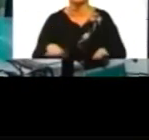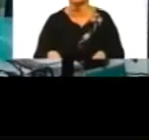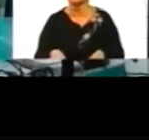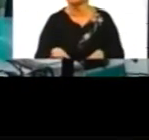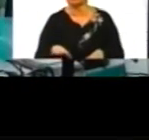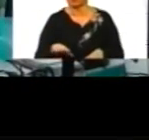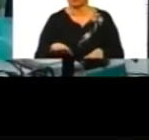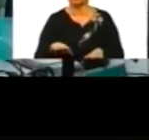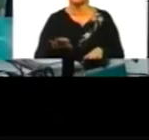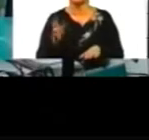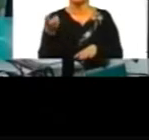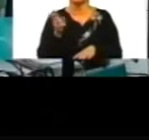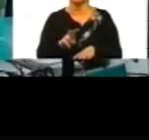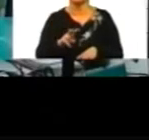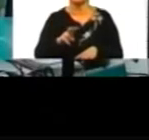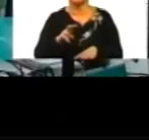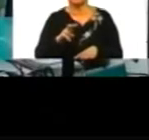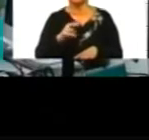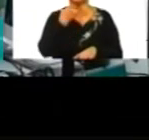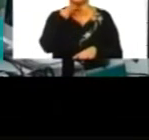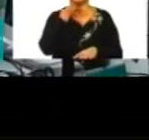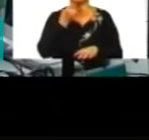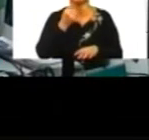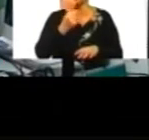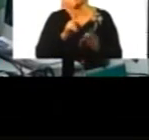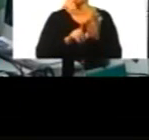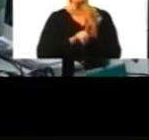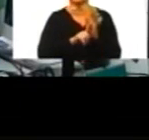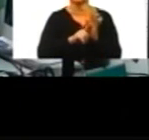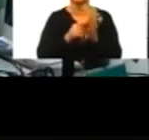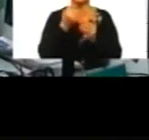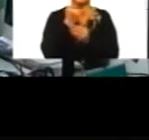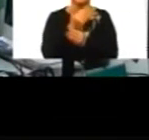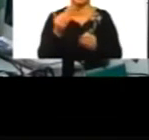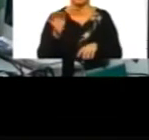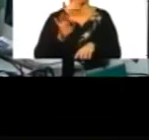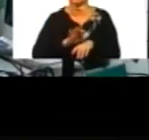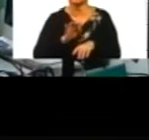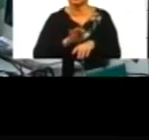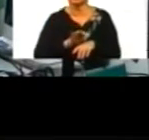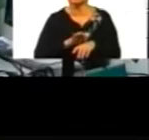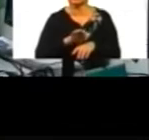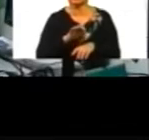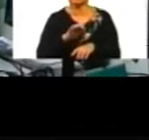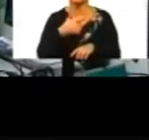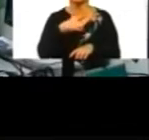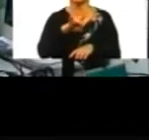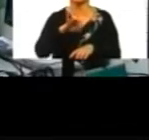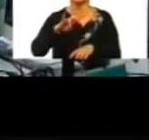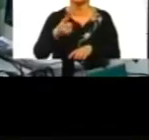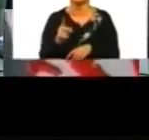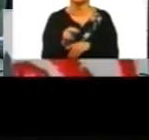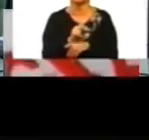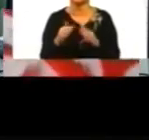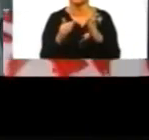8 місяців. Хворіла на респіраторні вірусні інфекції. Останнім часом вона захворіла в грудні місяці на вірусні інфекції і спочатку